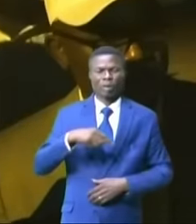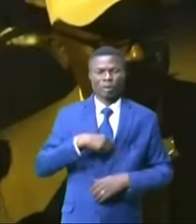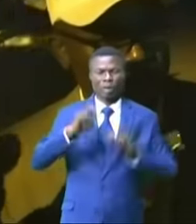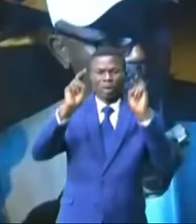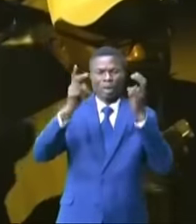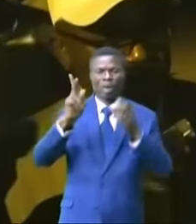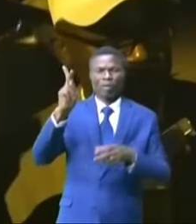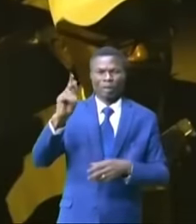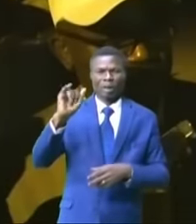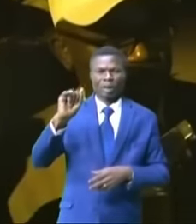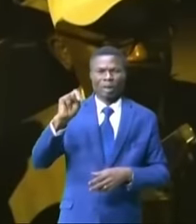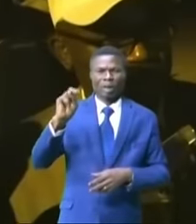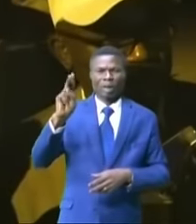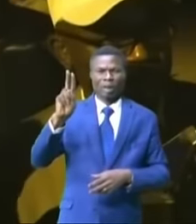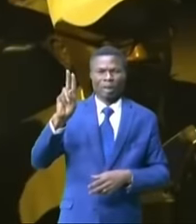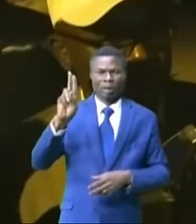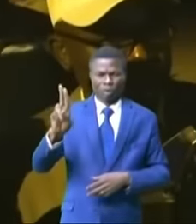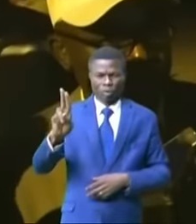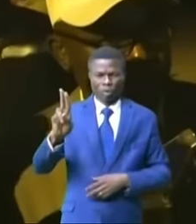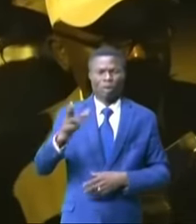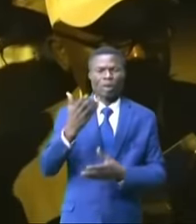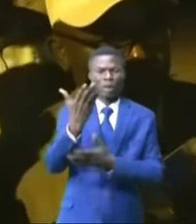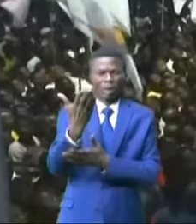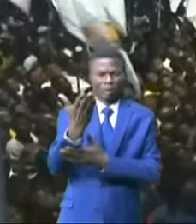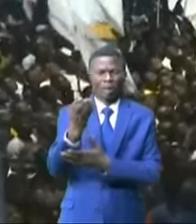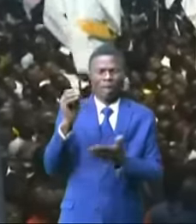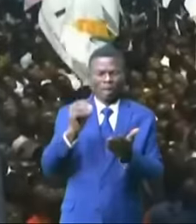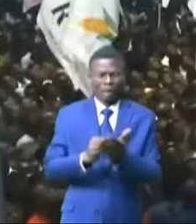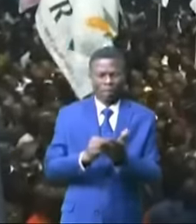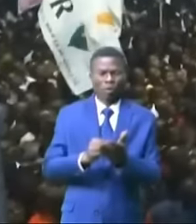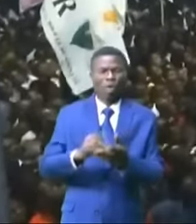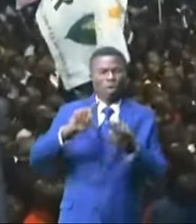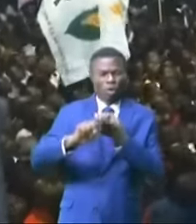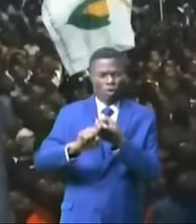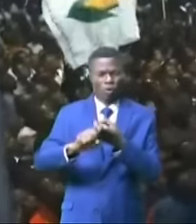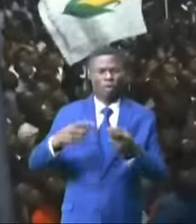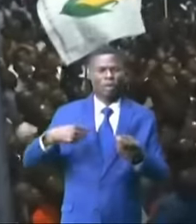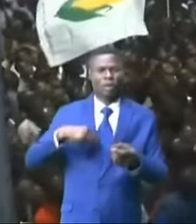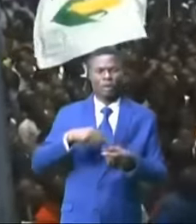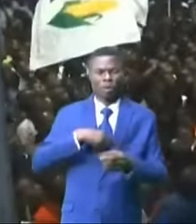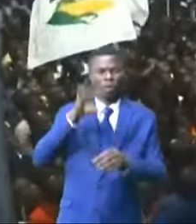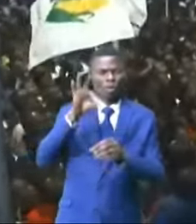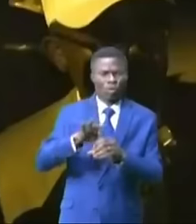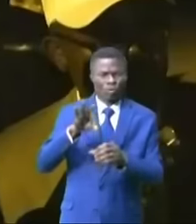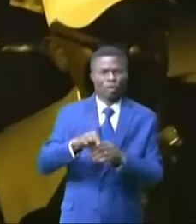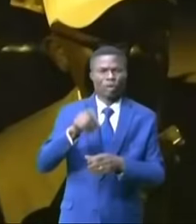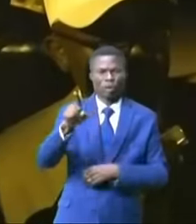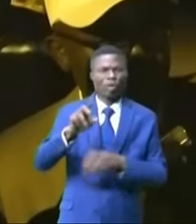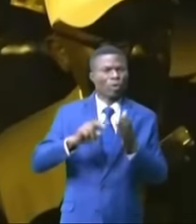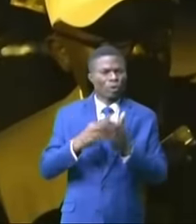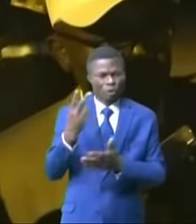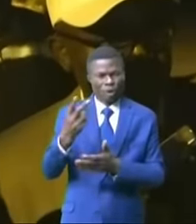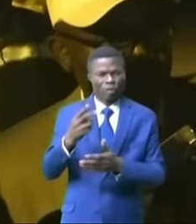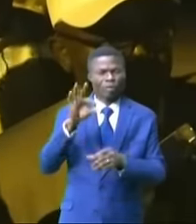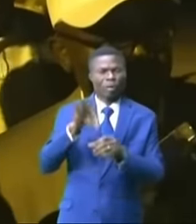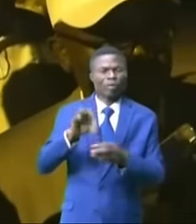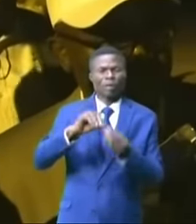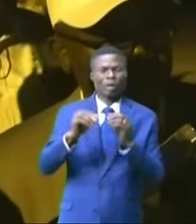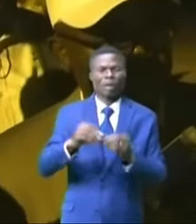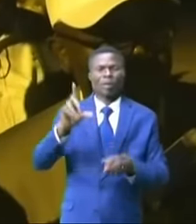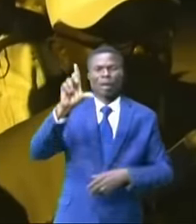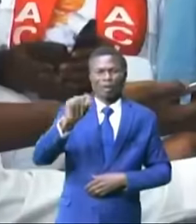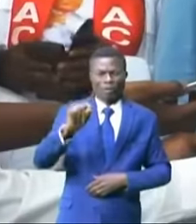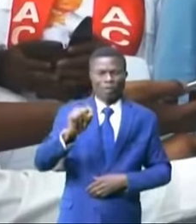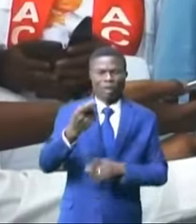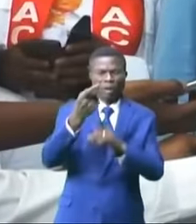de Kindu. Donc, c'est pour ça qu'il a sollicité une fois de plus de ses électeurs de lui faire confiance et de voter le numéro 20 le